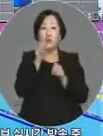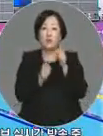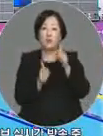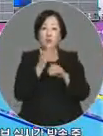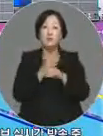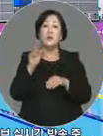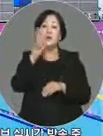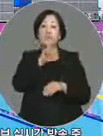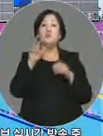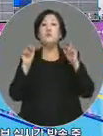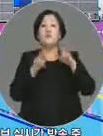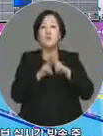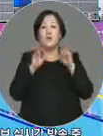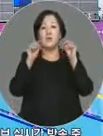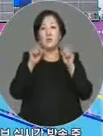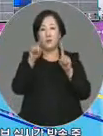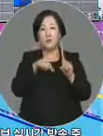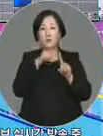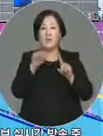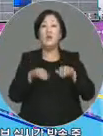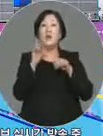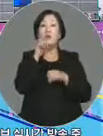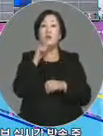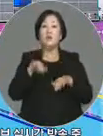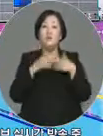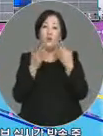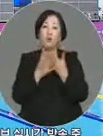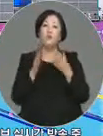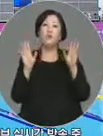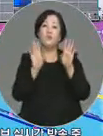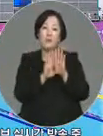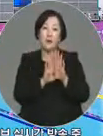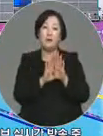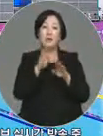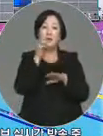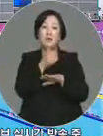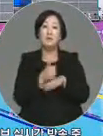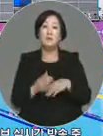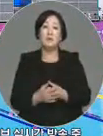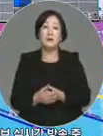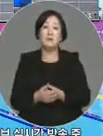전국 장애인체전은 월요일 대단원에 막을 내립니다. UBC 뉴스 전명주입니다.